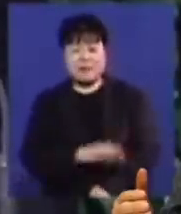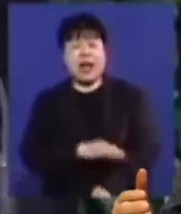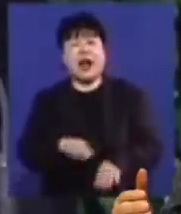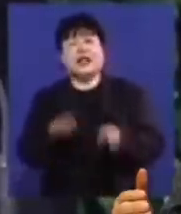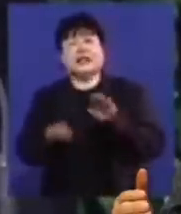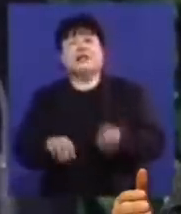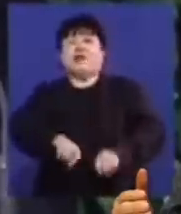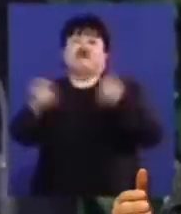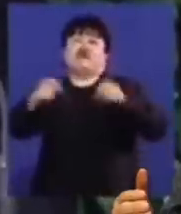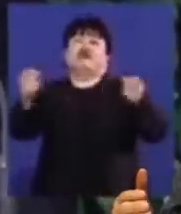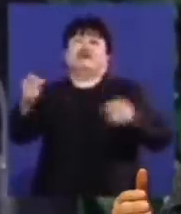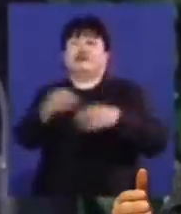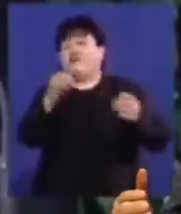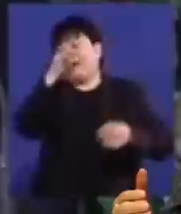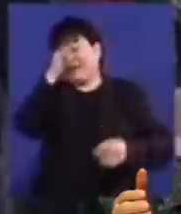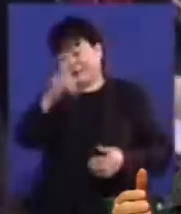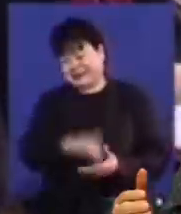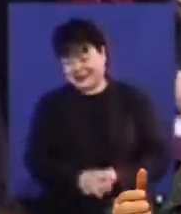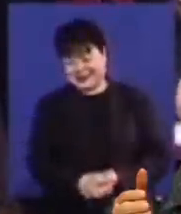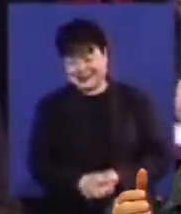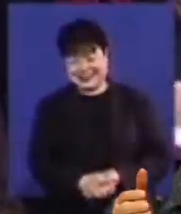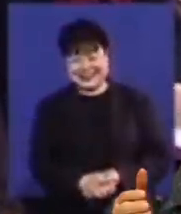부러졌습니다.